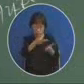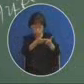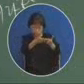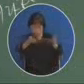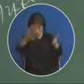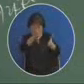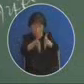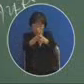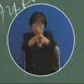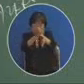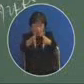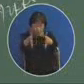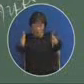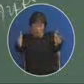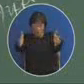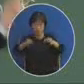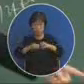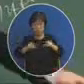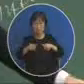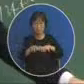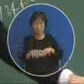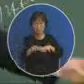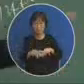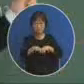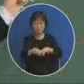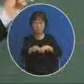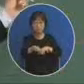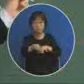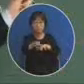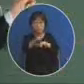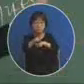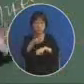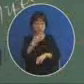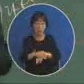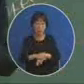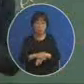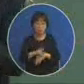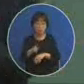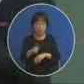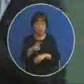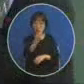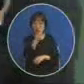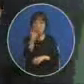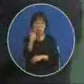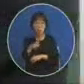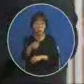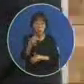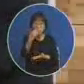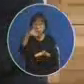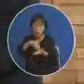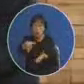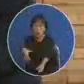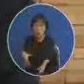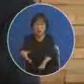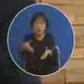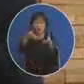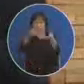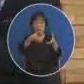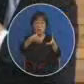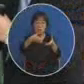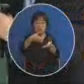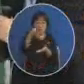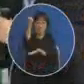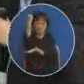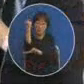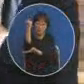is that? Then tell them, 증거. We crossed over the Jordan River as if it were dry land. And what is the evidence of that? The stones that were inside of the Jordan River. 이 언약궤